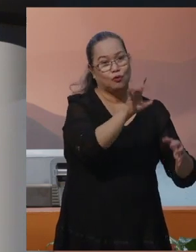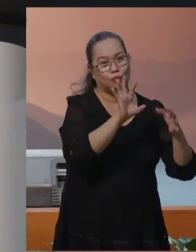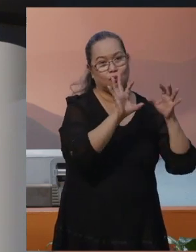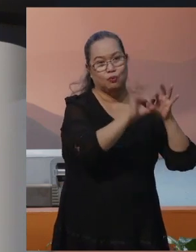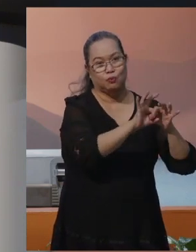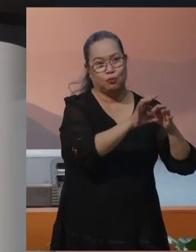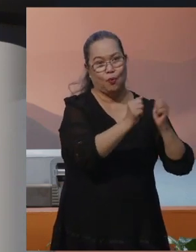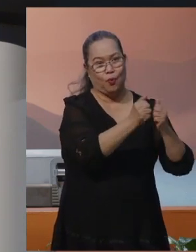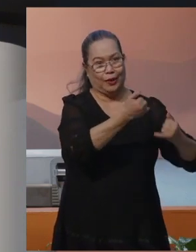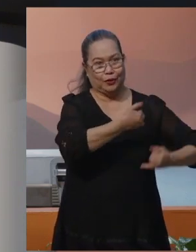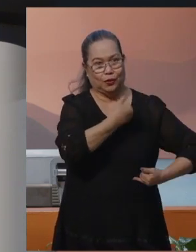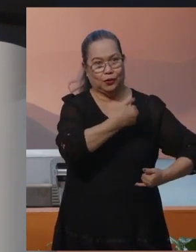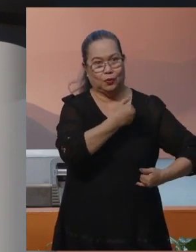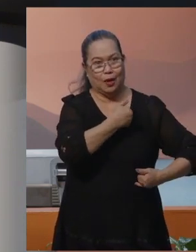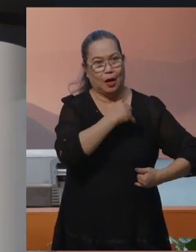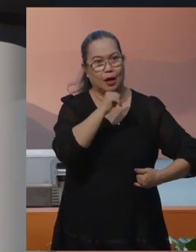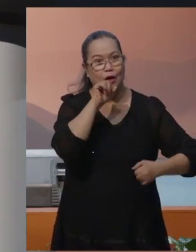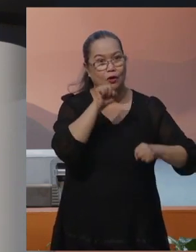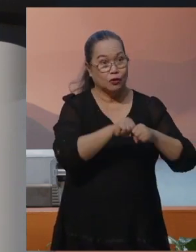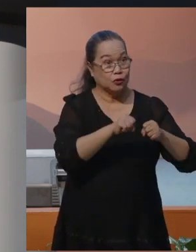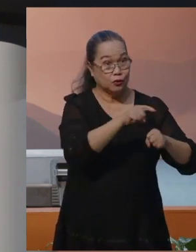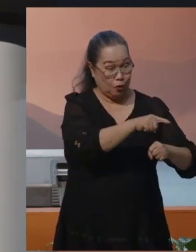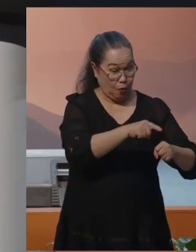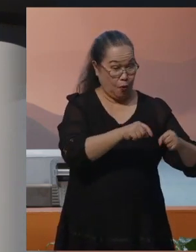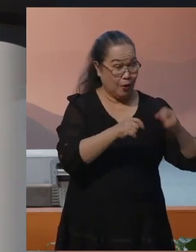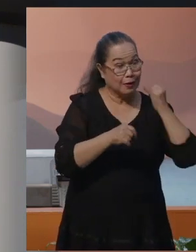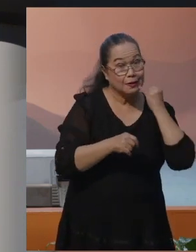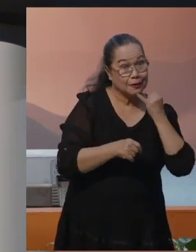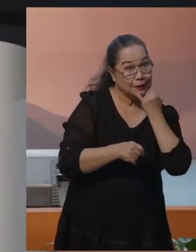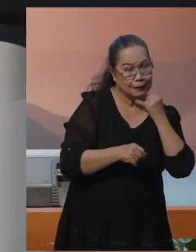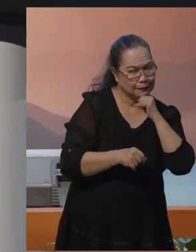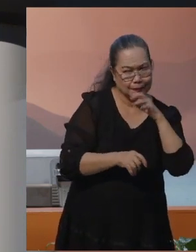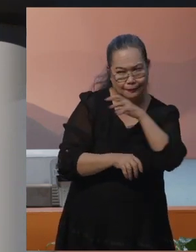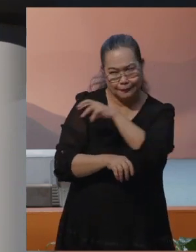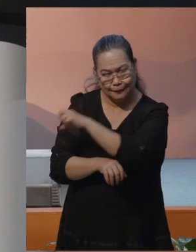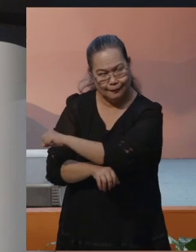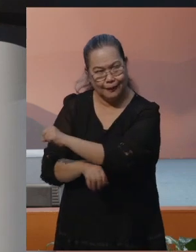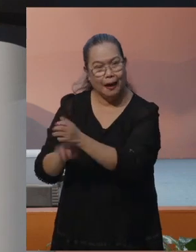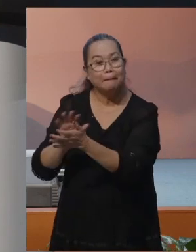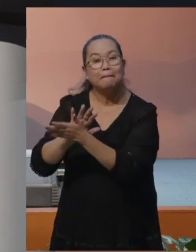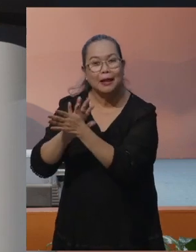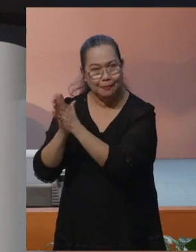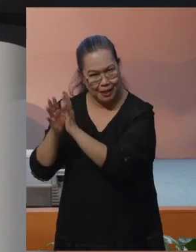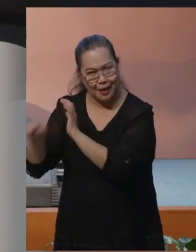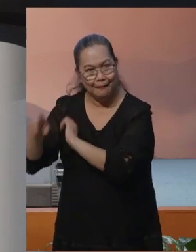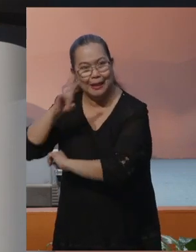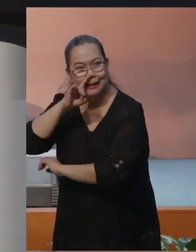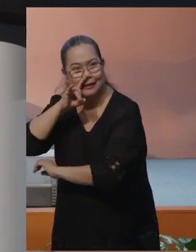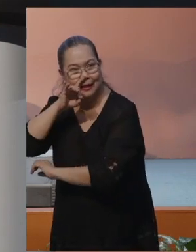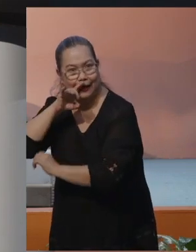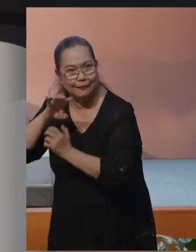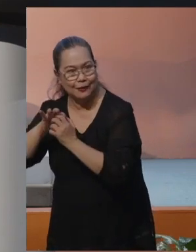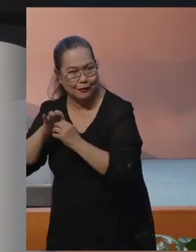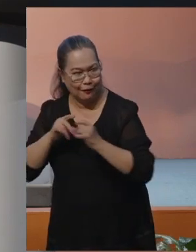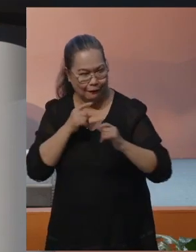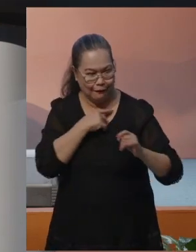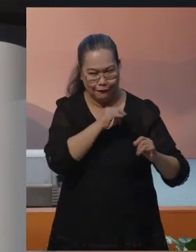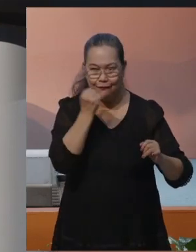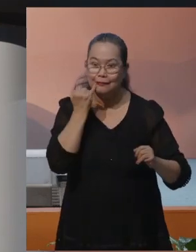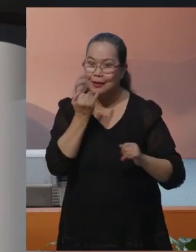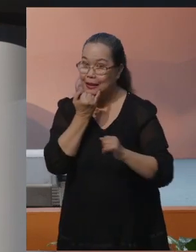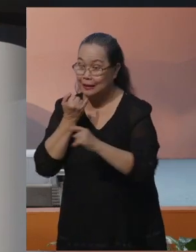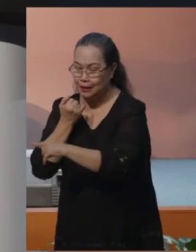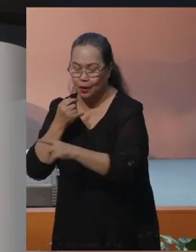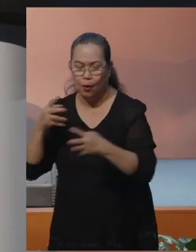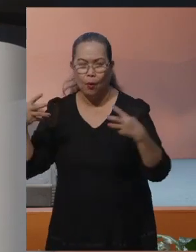lipulin ng Israel. Sila ay naging alipin ng Israel. Nilalabanan kasi ng mga